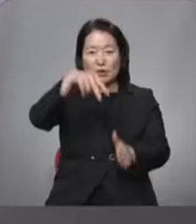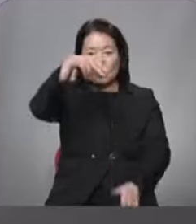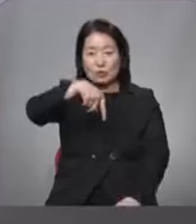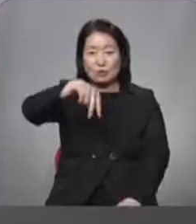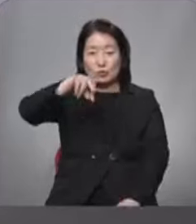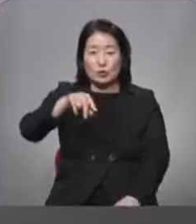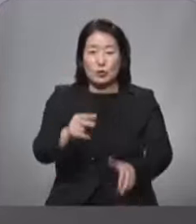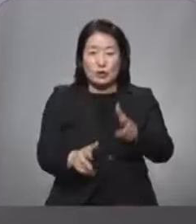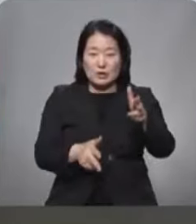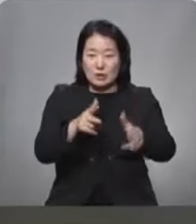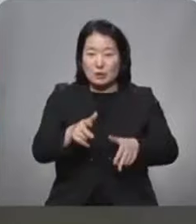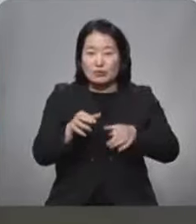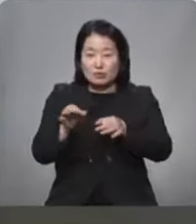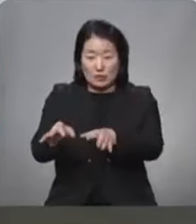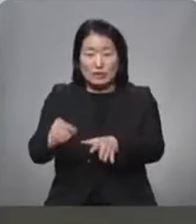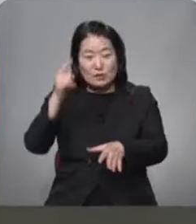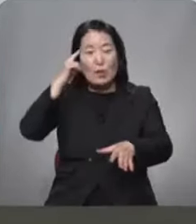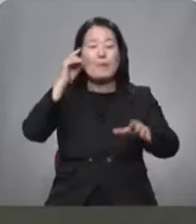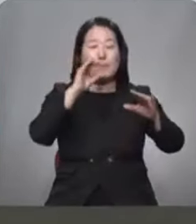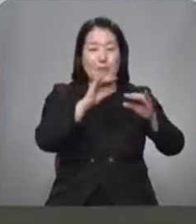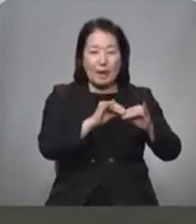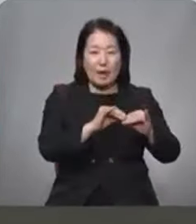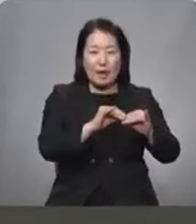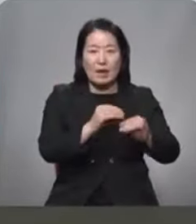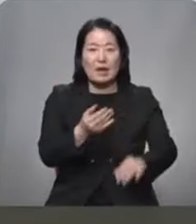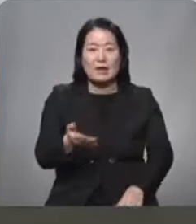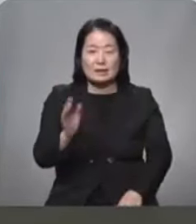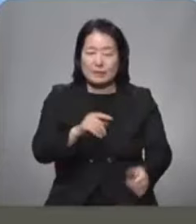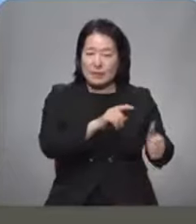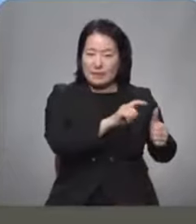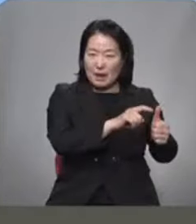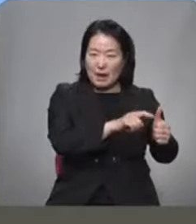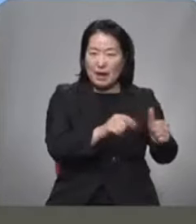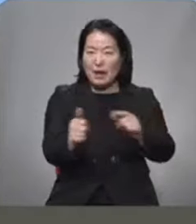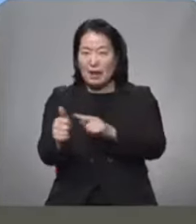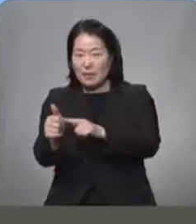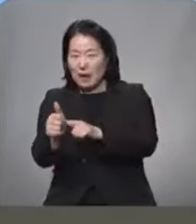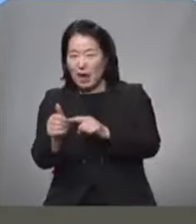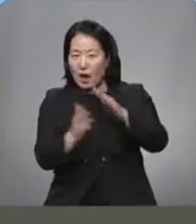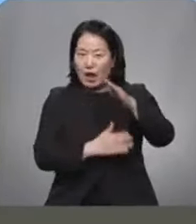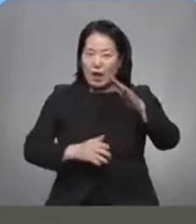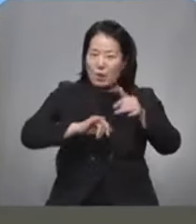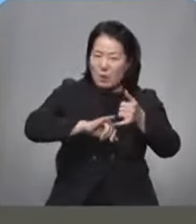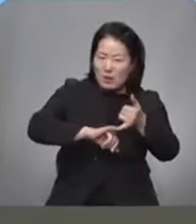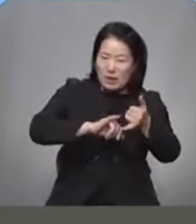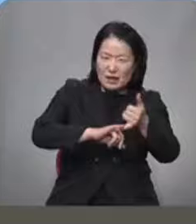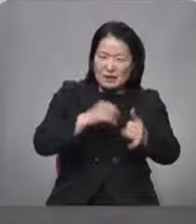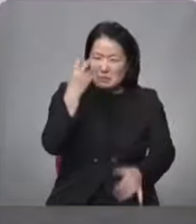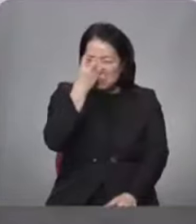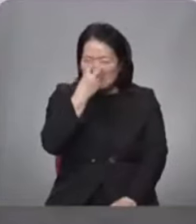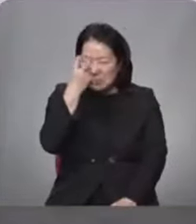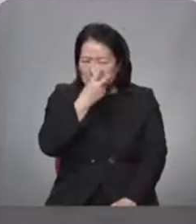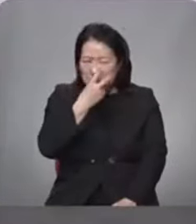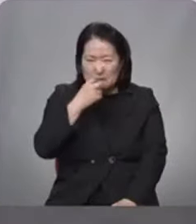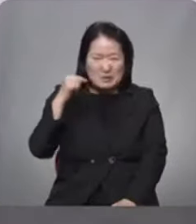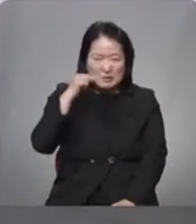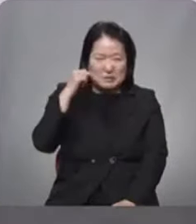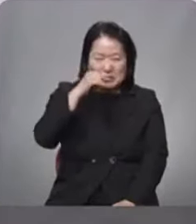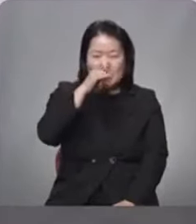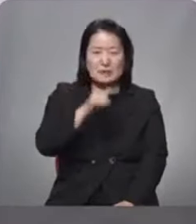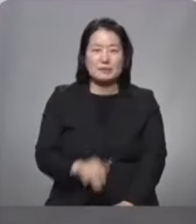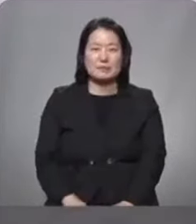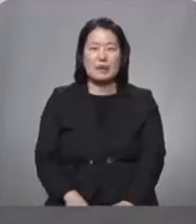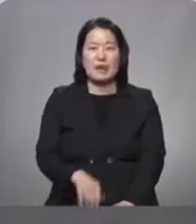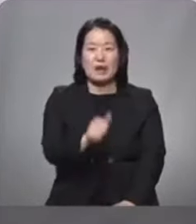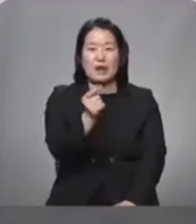등에는 한목소리를 냈지만 상대 후보의 공약 검증에서는 대립각을 세웠습니다 이 한중대 문제를